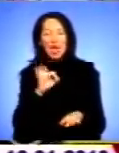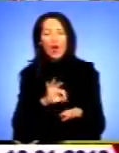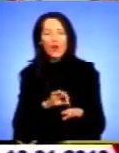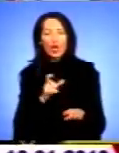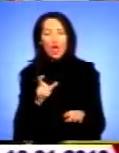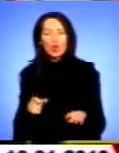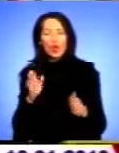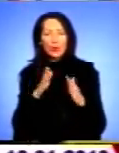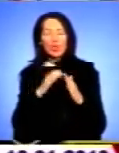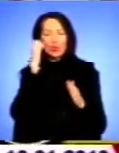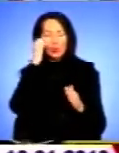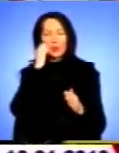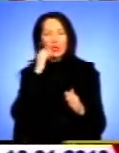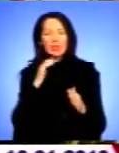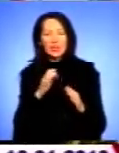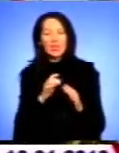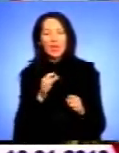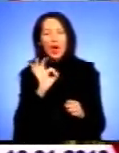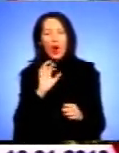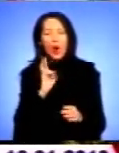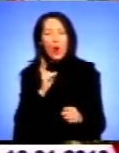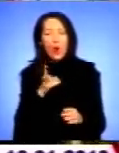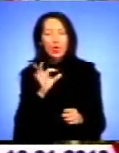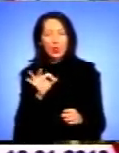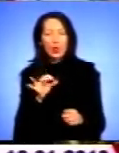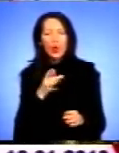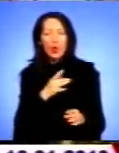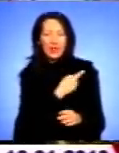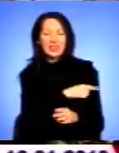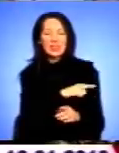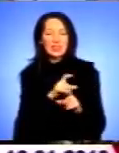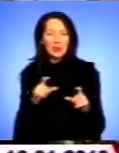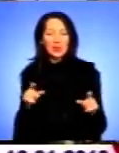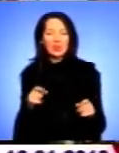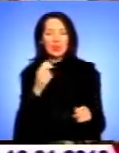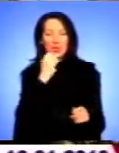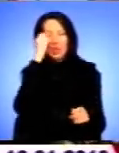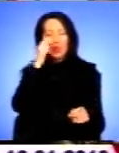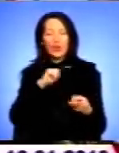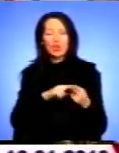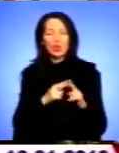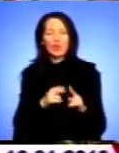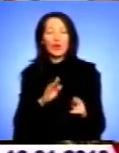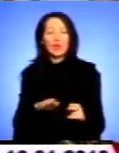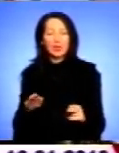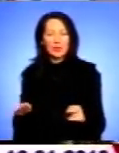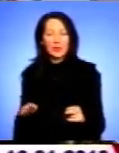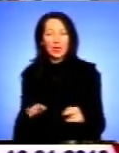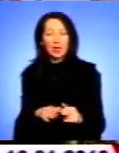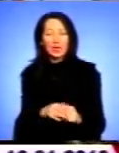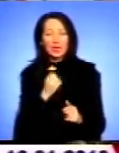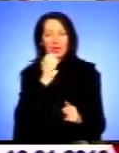будинку перестарілих, і так само в онкодиспансері, дякували, цілували дітей, дякували дітям. Так